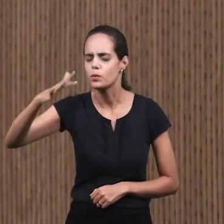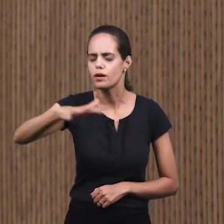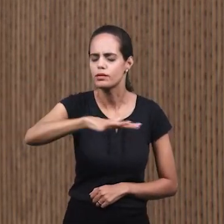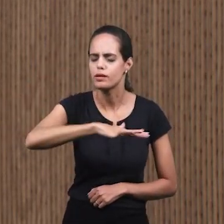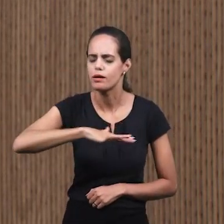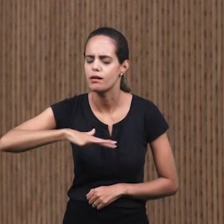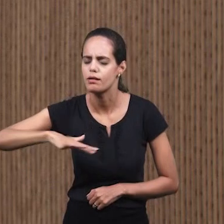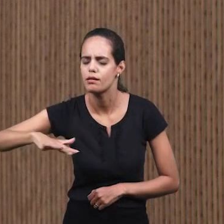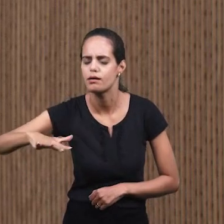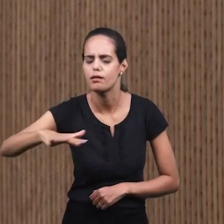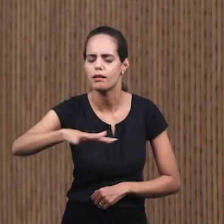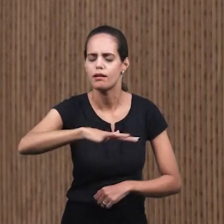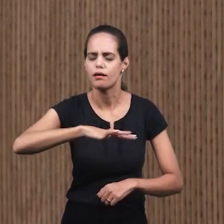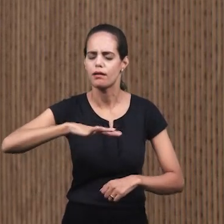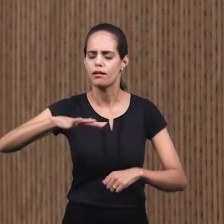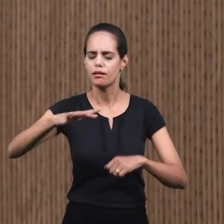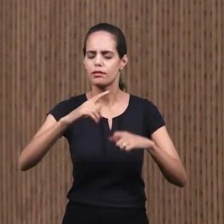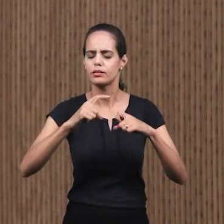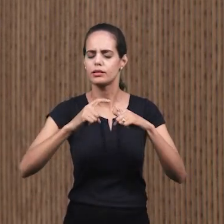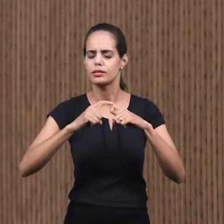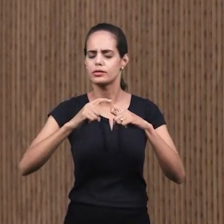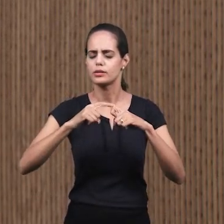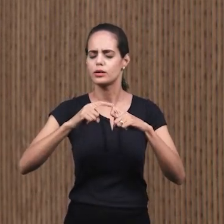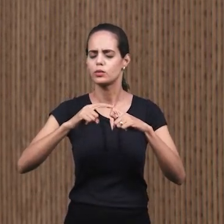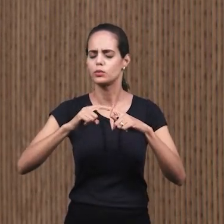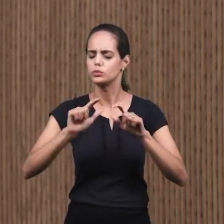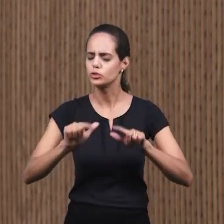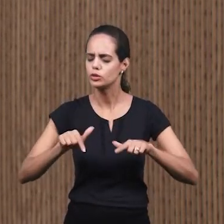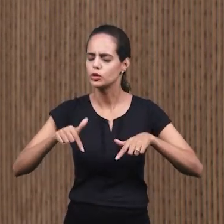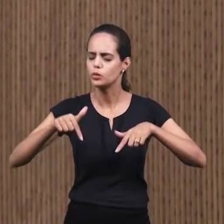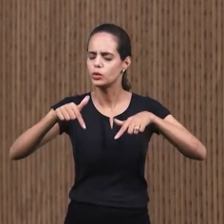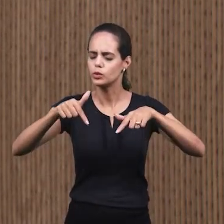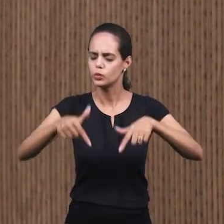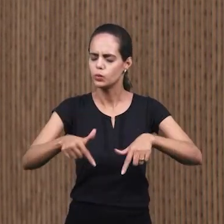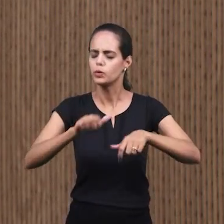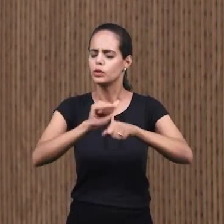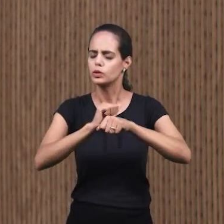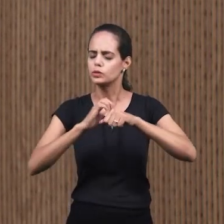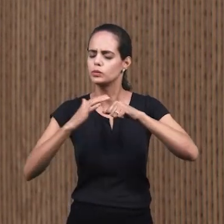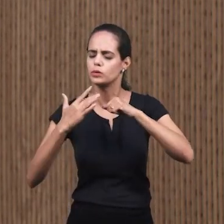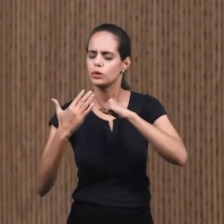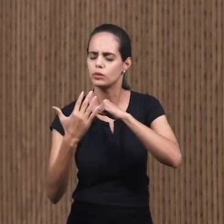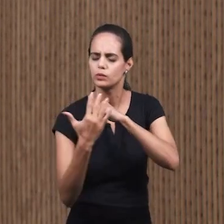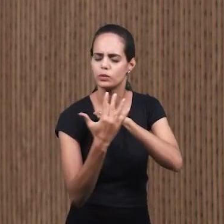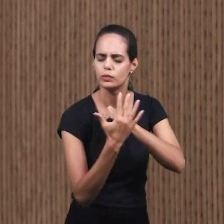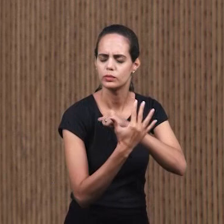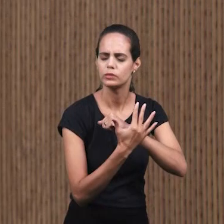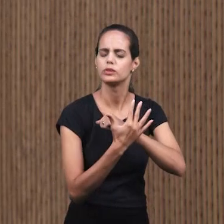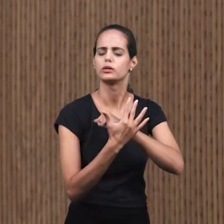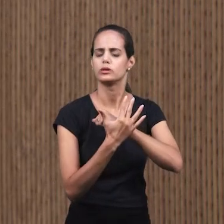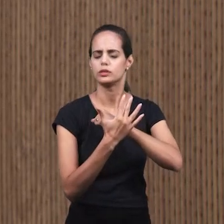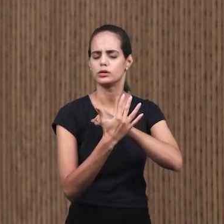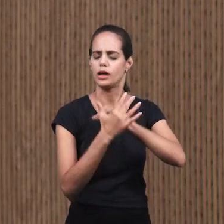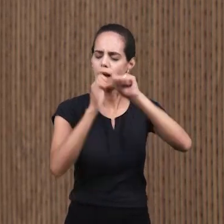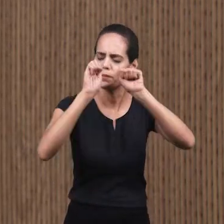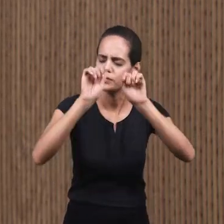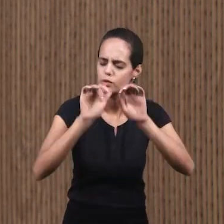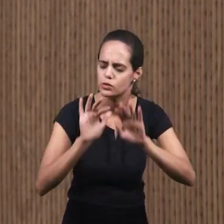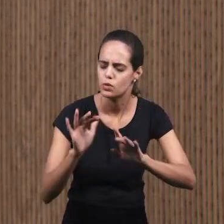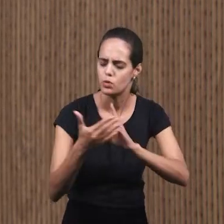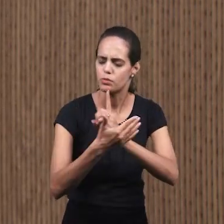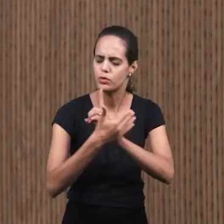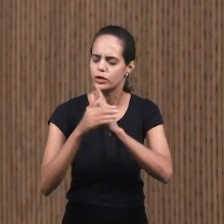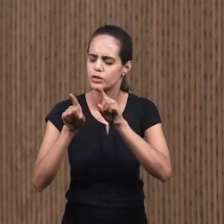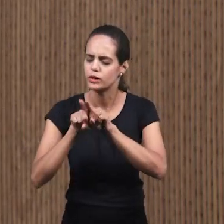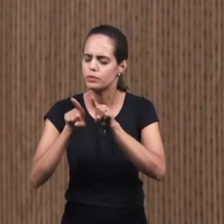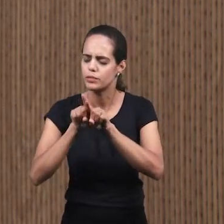dans la ligne de front dans cette pandémie contre le COVID-19. Nous prions que tu puisses protéger leur vie, la vie de leur famille.